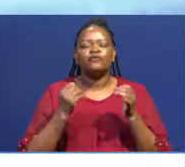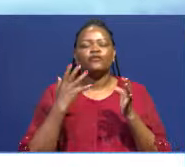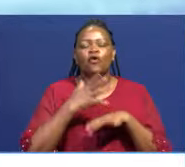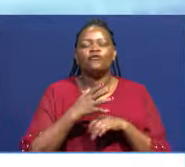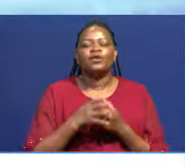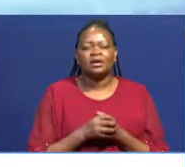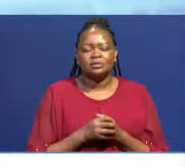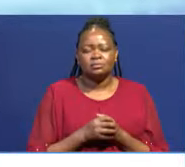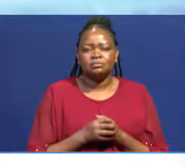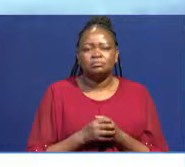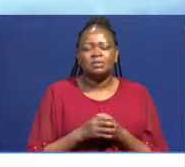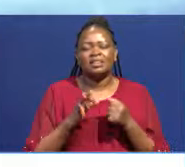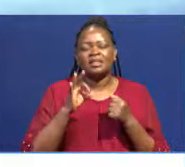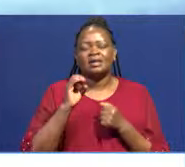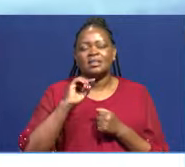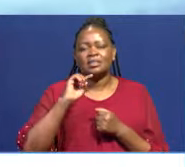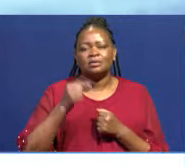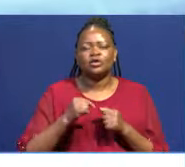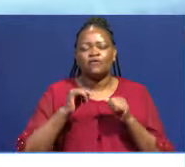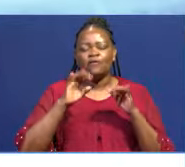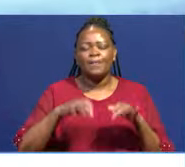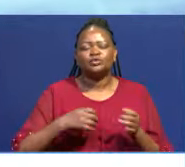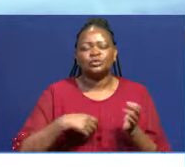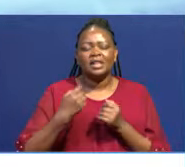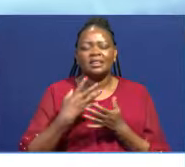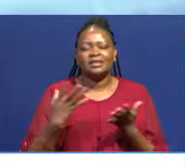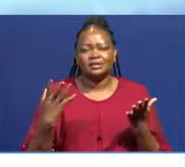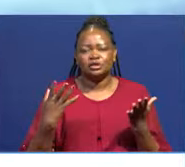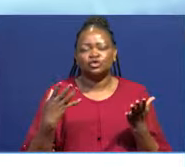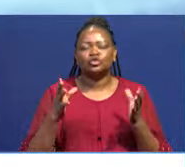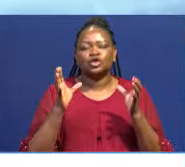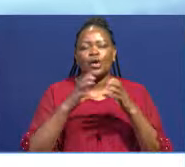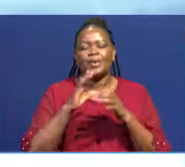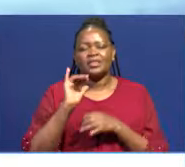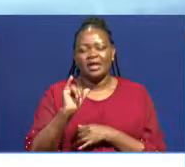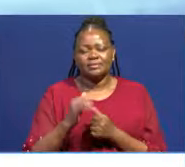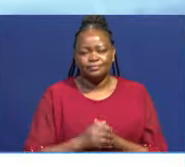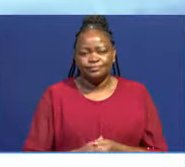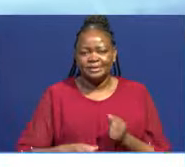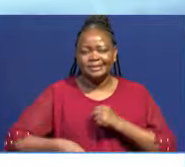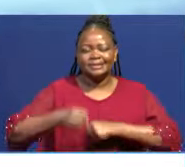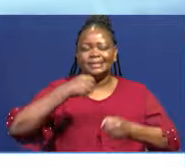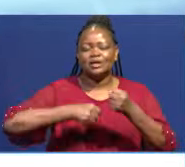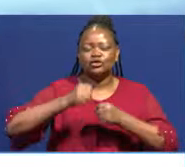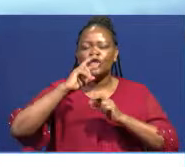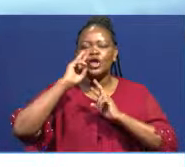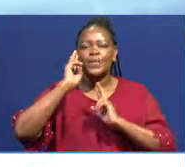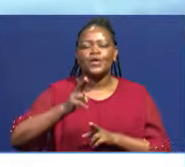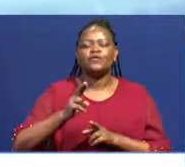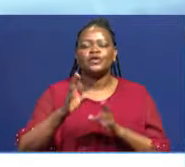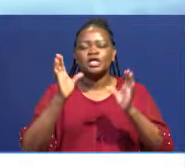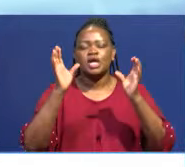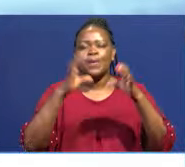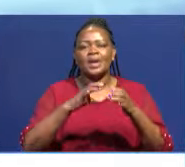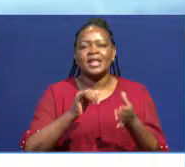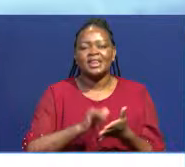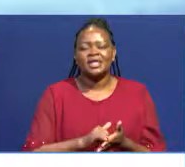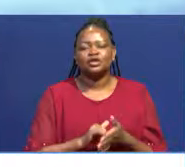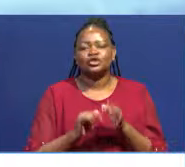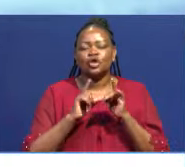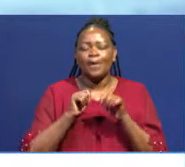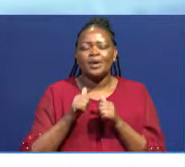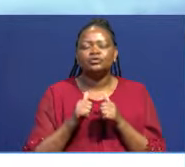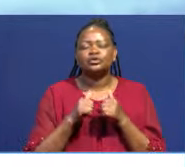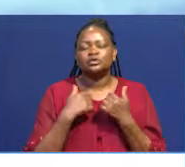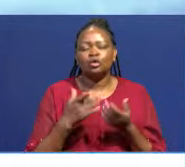ya wakulima 30,000 wadogo wanaouza mazao yao kwa kampuni hiyo. Hatua hii imo kwenye ripoti ya kampuni hiyo inayoangazia mbinu